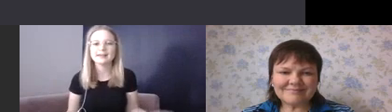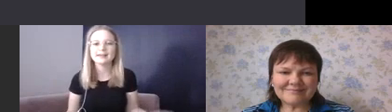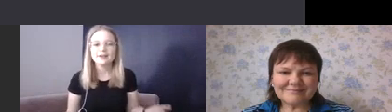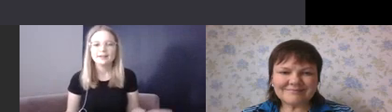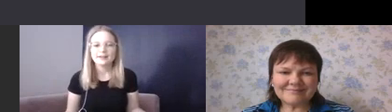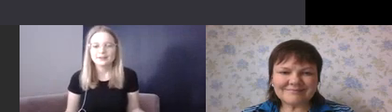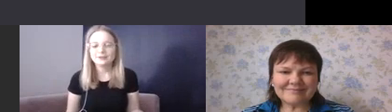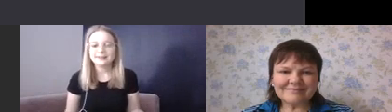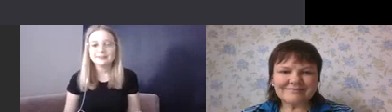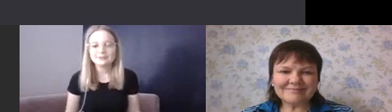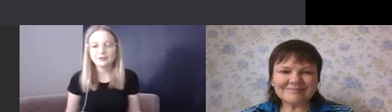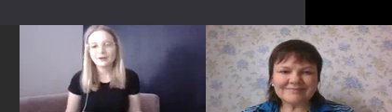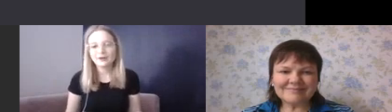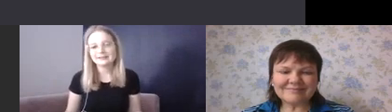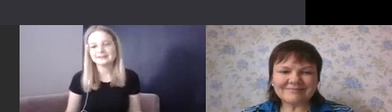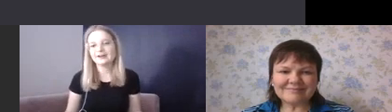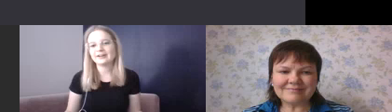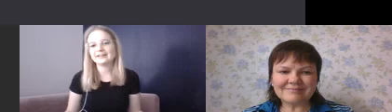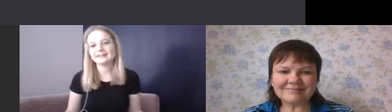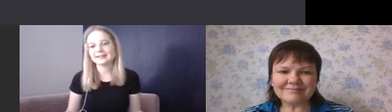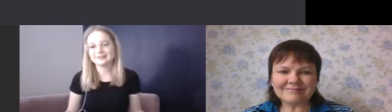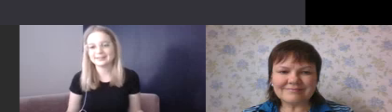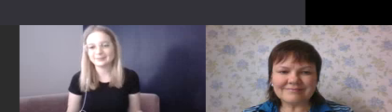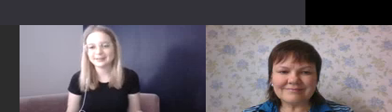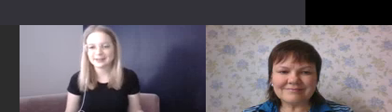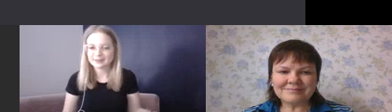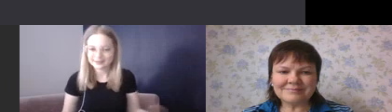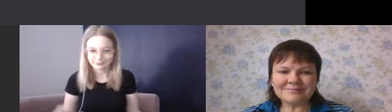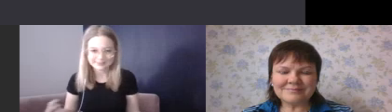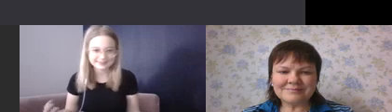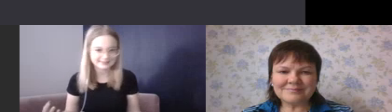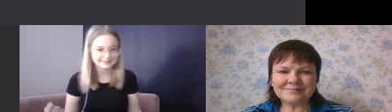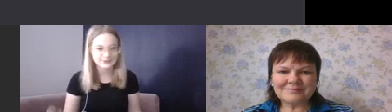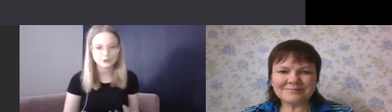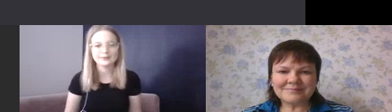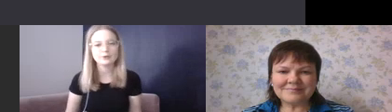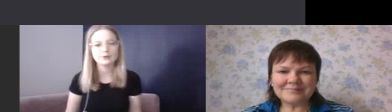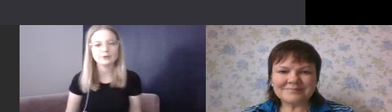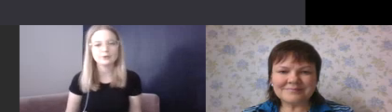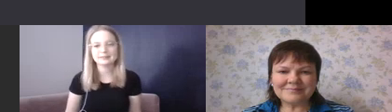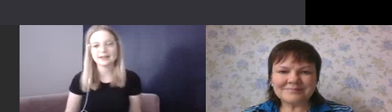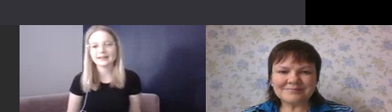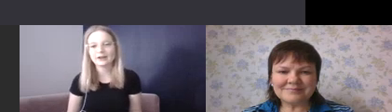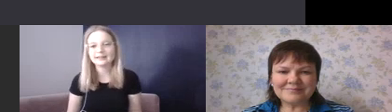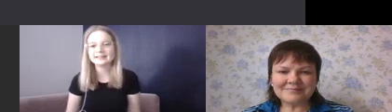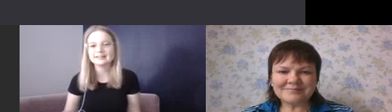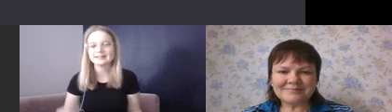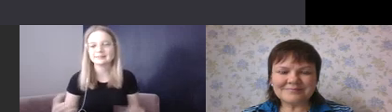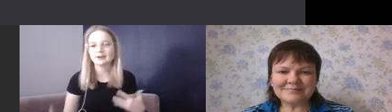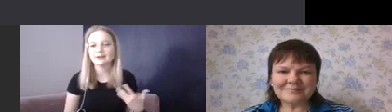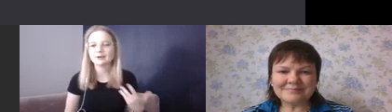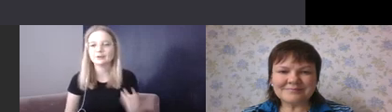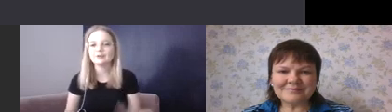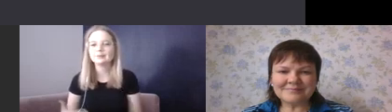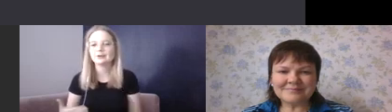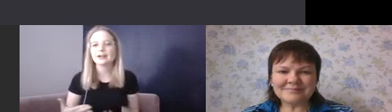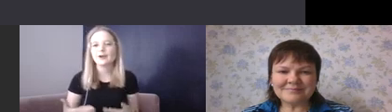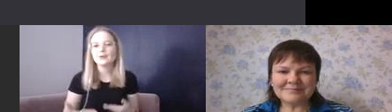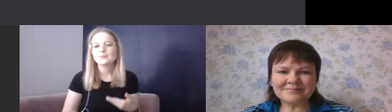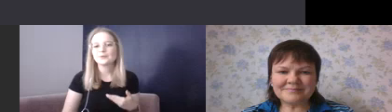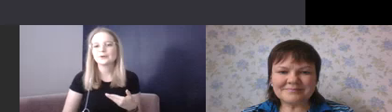siuke lühi info ja tegelikult selle põhjal me nagu otseselt ei soovita kunagi midagi. Aga lihtsalt, et panna